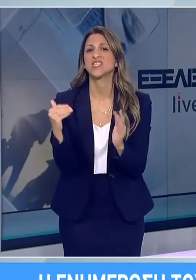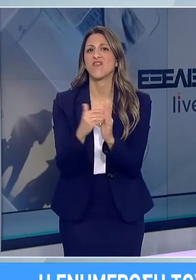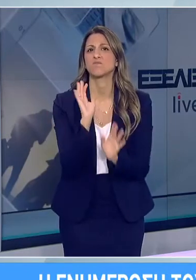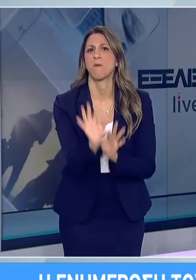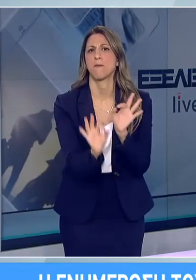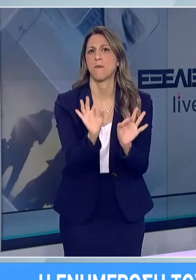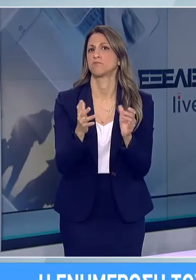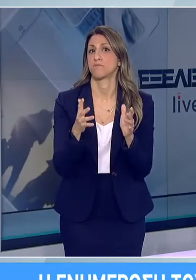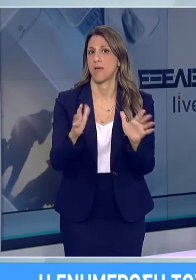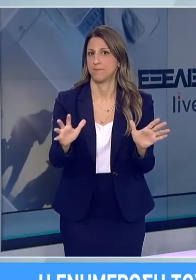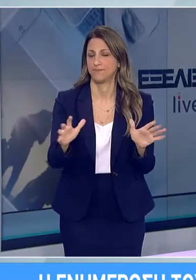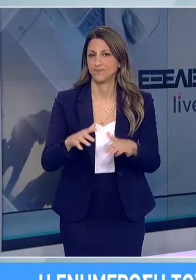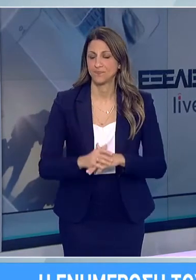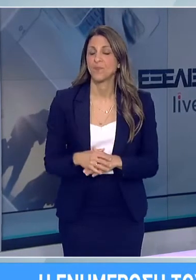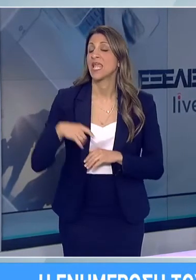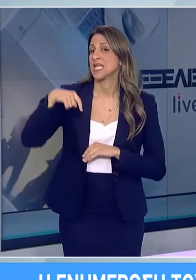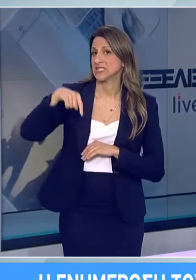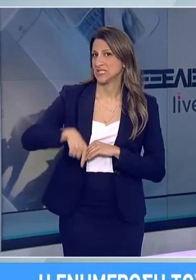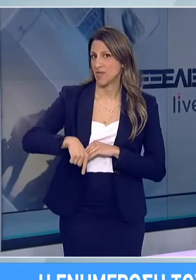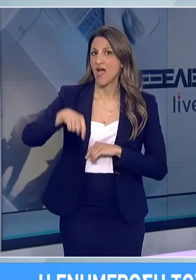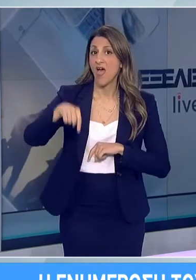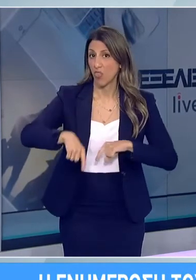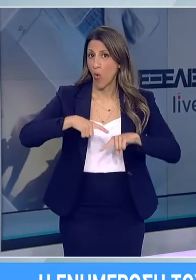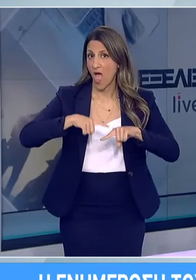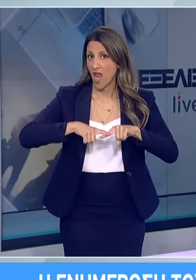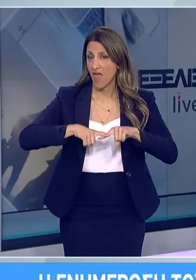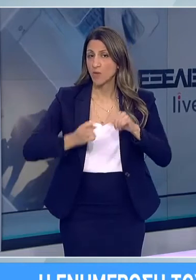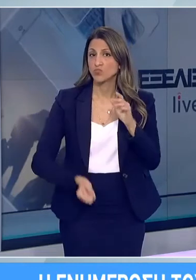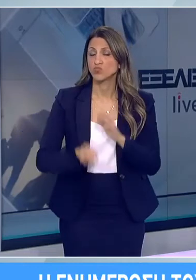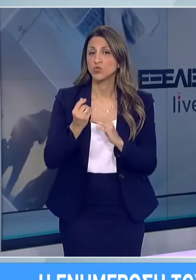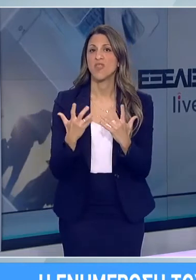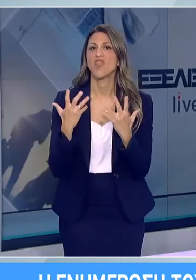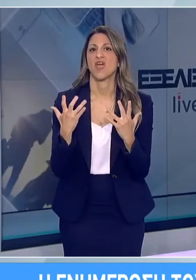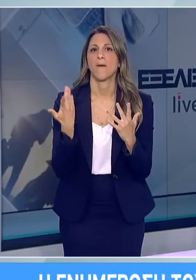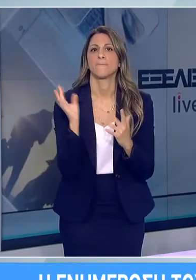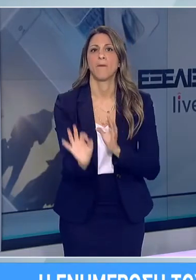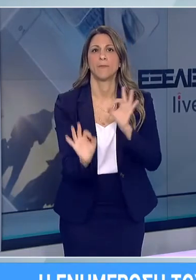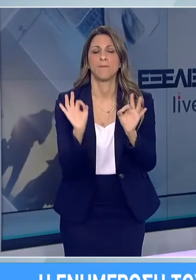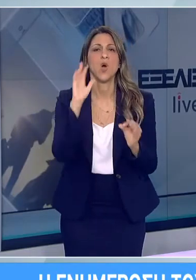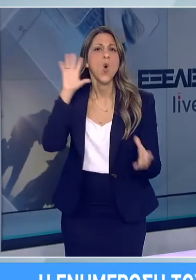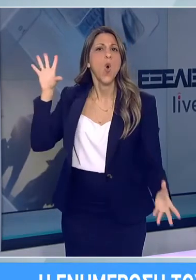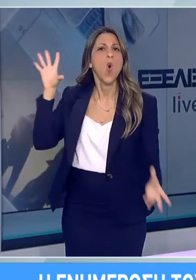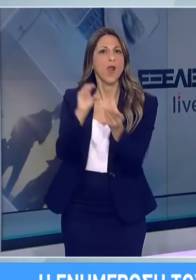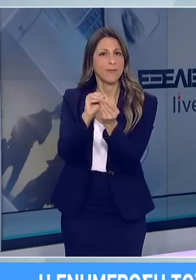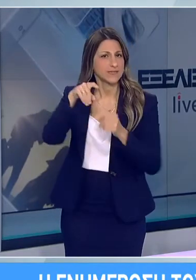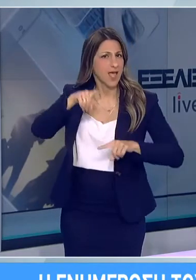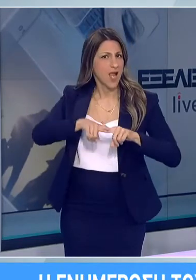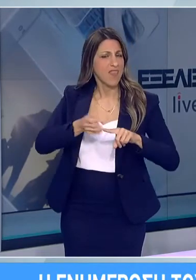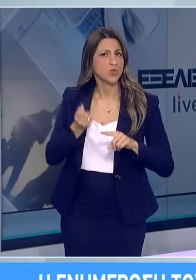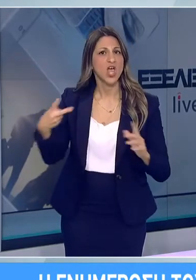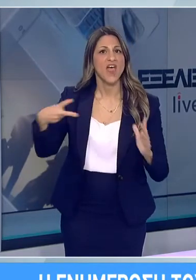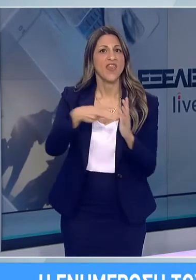κρούσματα. Σήμερα ανακοινώνουμε 10 νέα κρούσματα του νέου ιού στη χώρα μας. Ο συνολικός αριθμός των κρουσμάτων